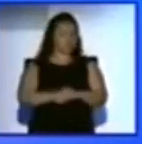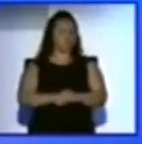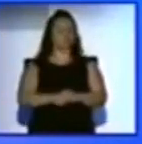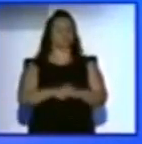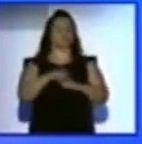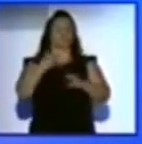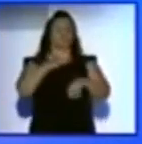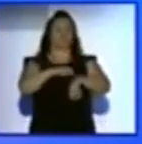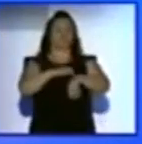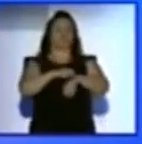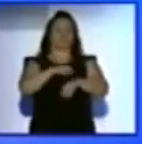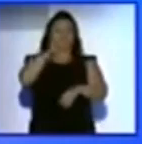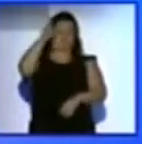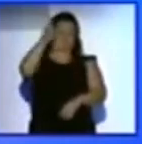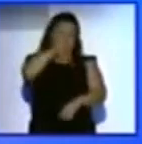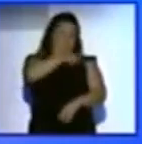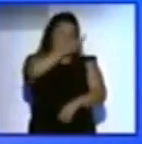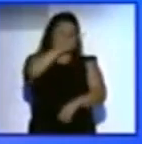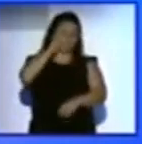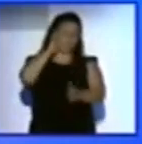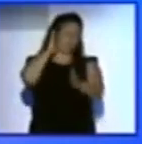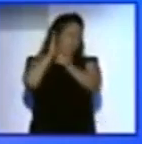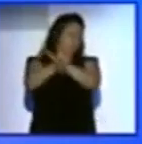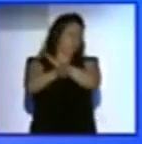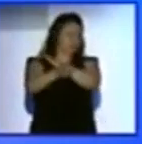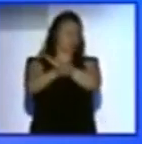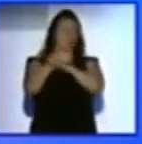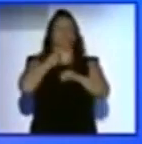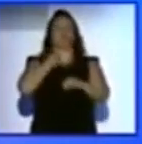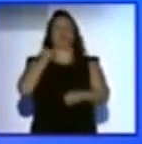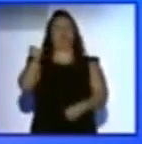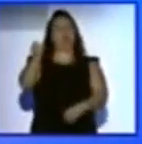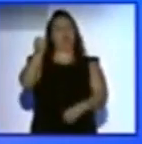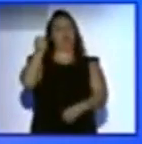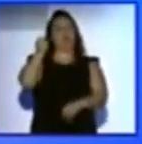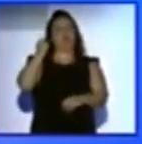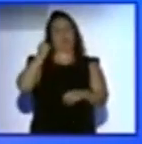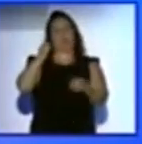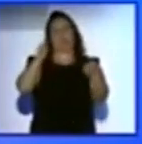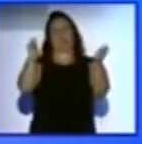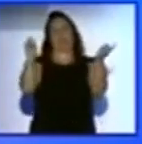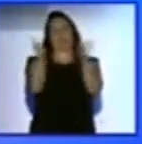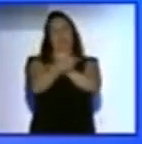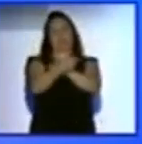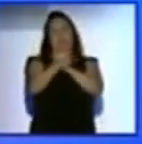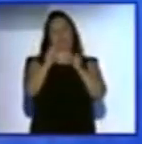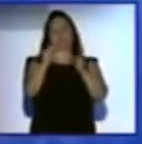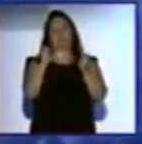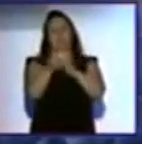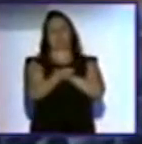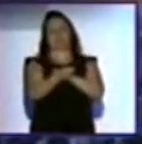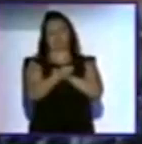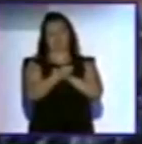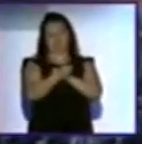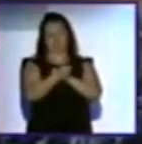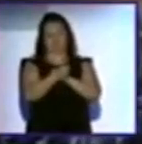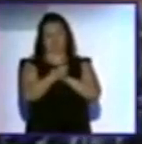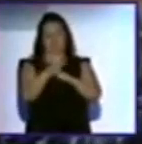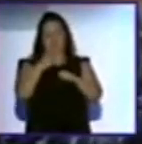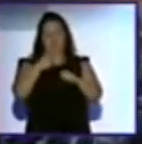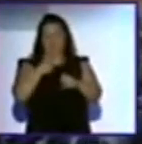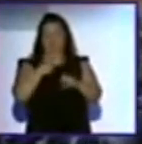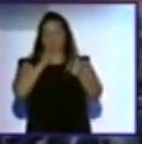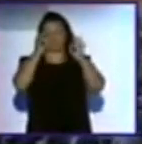αφού καταργήσουμε αμέσως την αντιμεταρρύθμιση ΣΥΡΙΖΑ, θα καθιερώσουμε την αξιολόγηση όλων